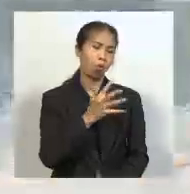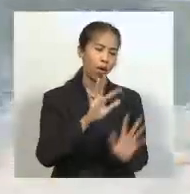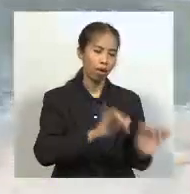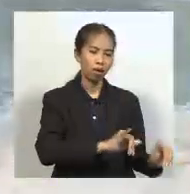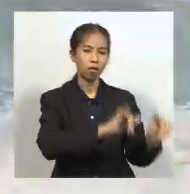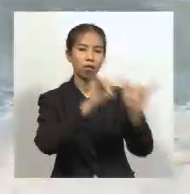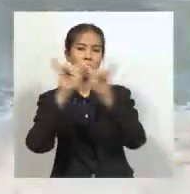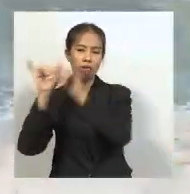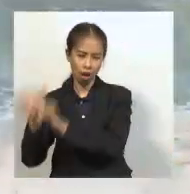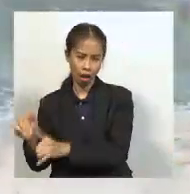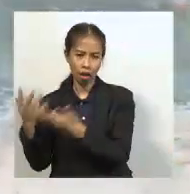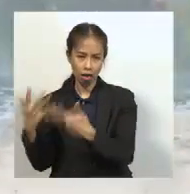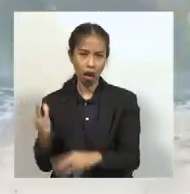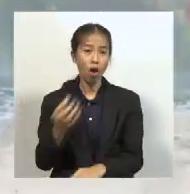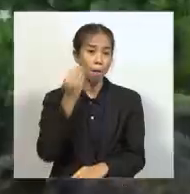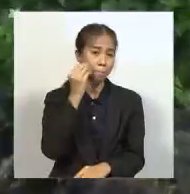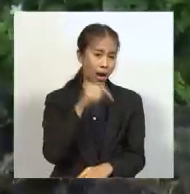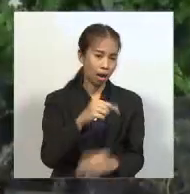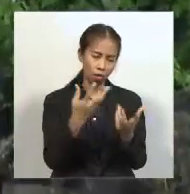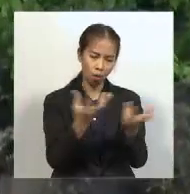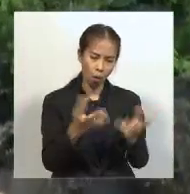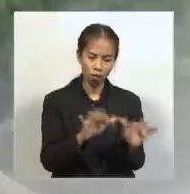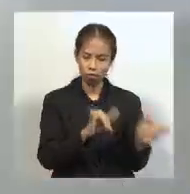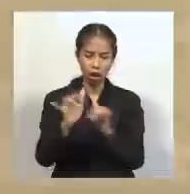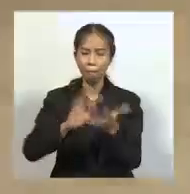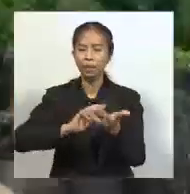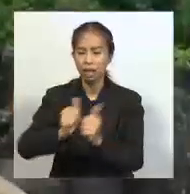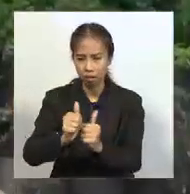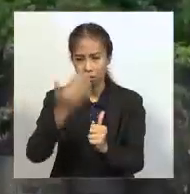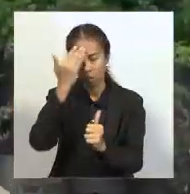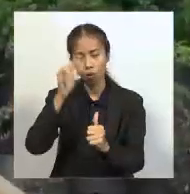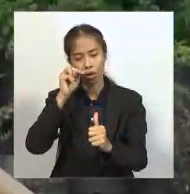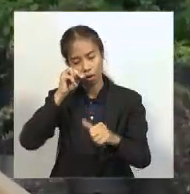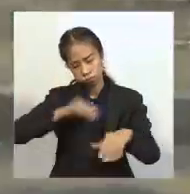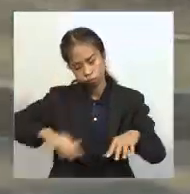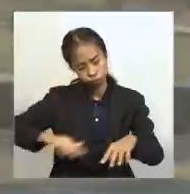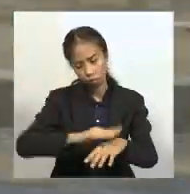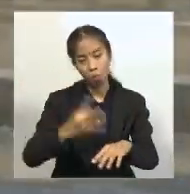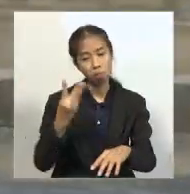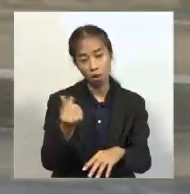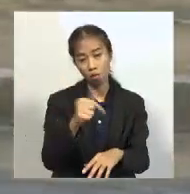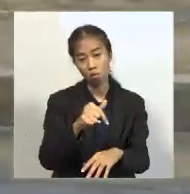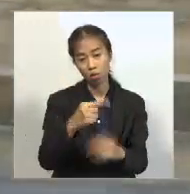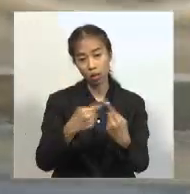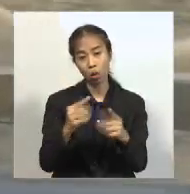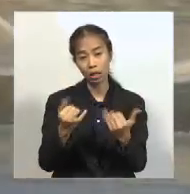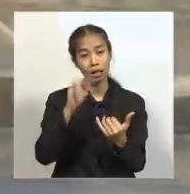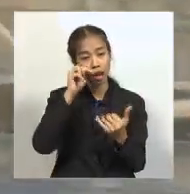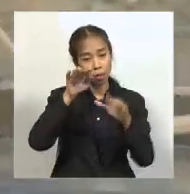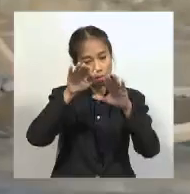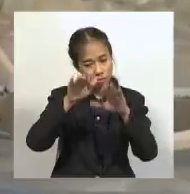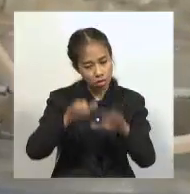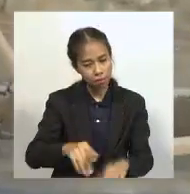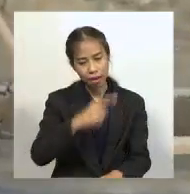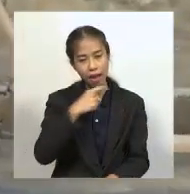ไหวและบ้านบางบ้านก็ขนย้ายของออกกันไม่ทันเพราะน้ำนั้นไหลเข้าท่วมเร็วแต่ก็ลดระดับลงเร็วเช่นเดียวกันเ